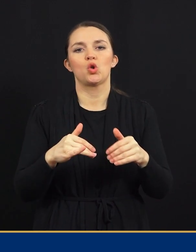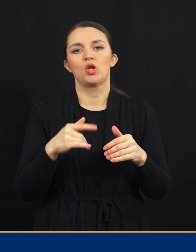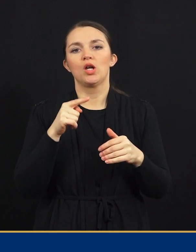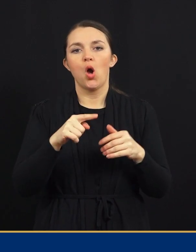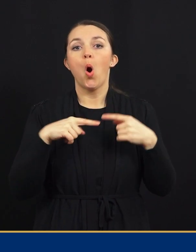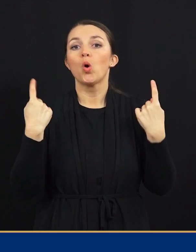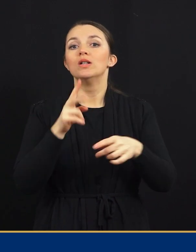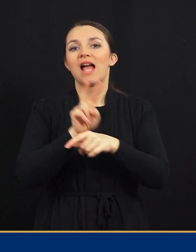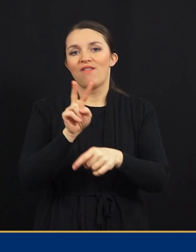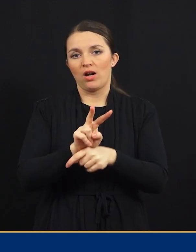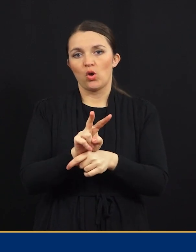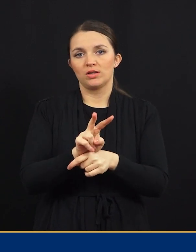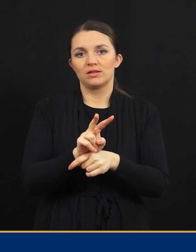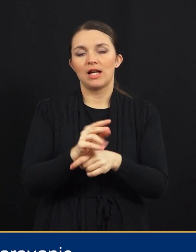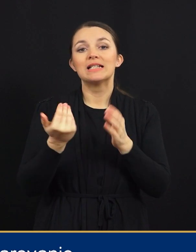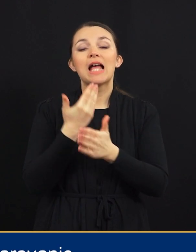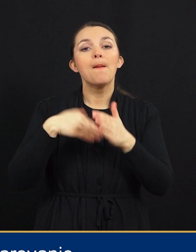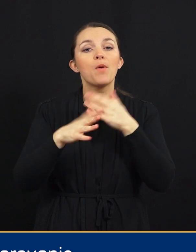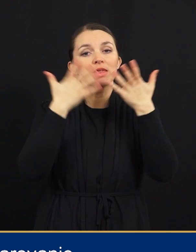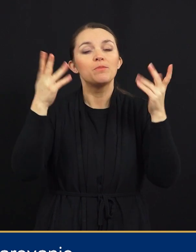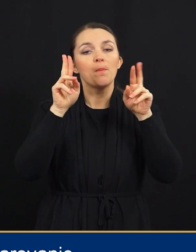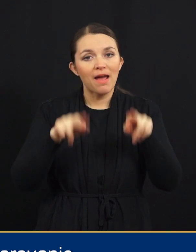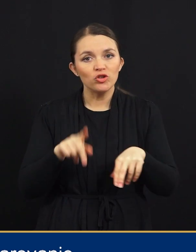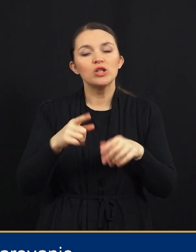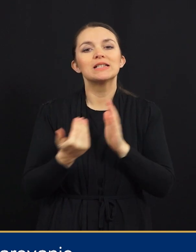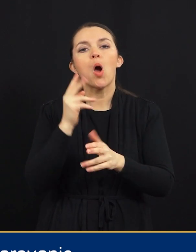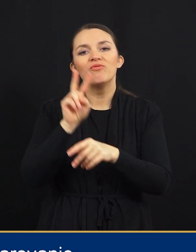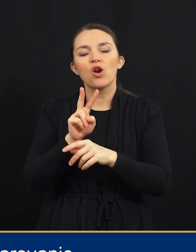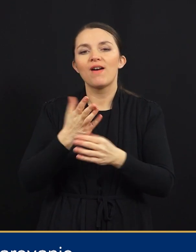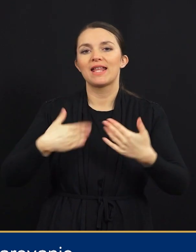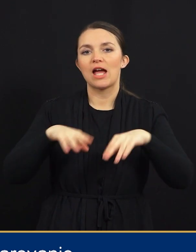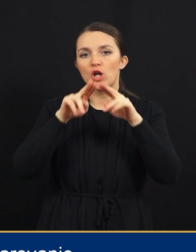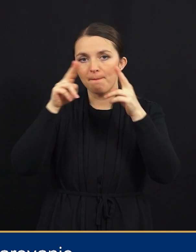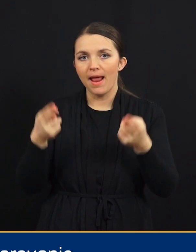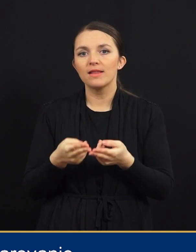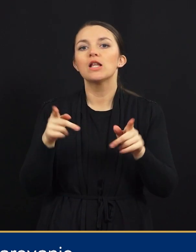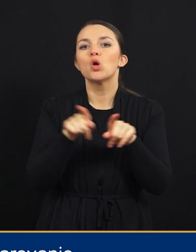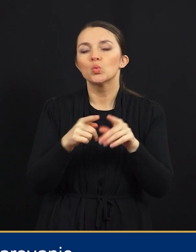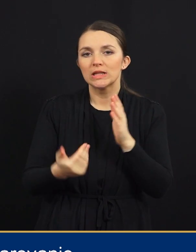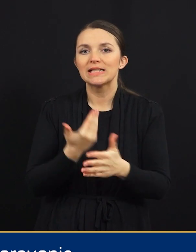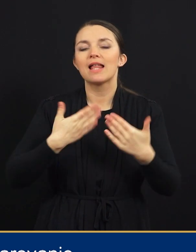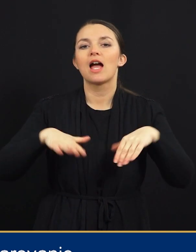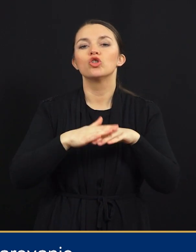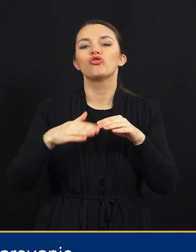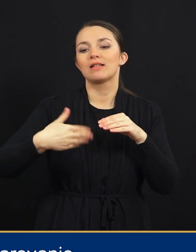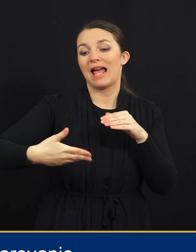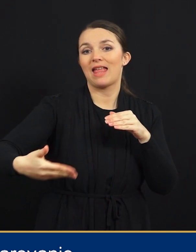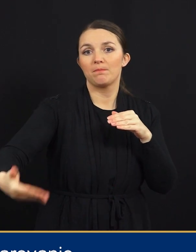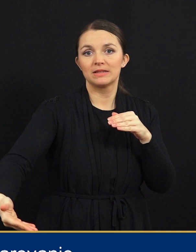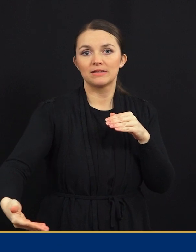varnosti. Za podnebno pravičnost in za obvarovanje našega planeta, tudi za naše